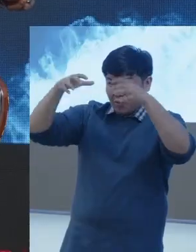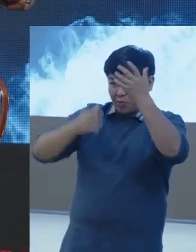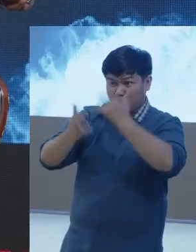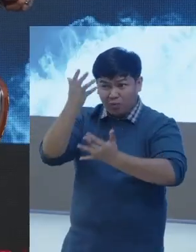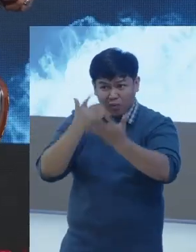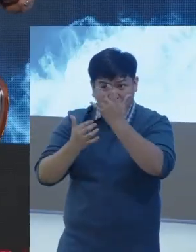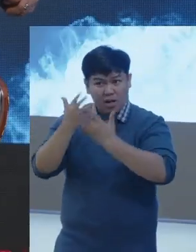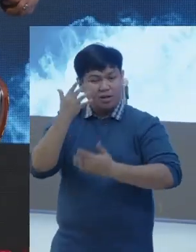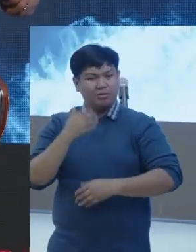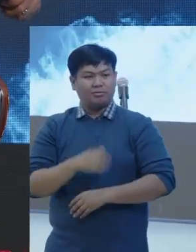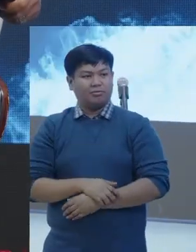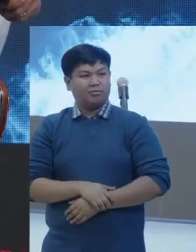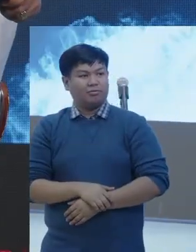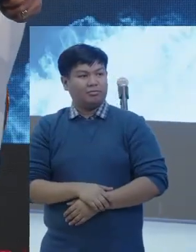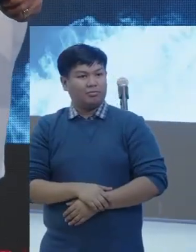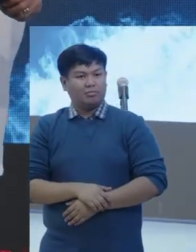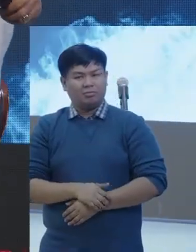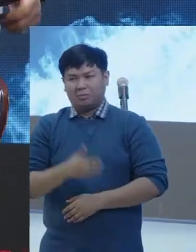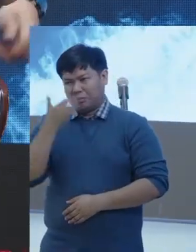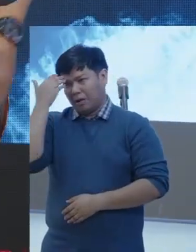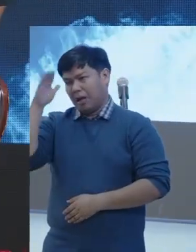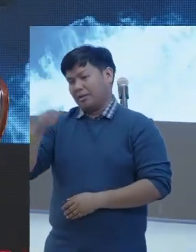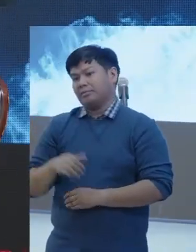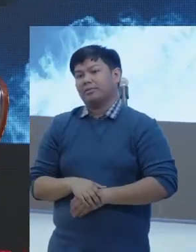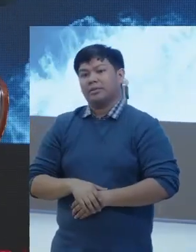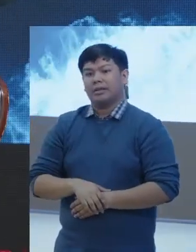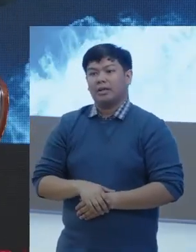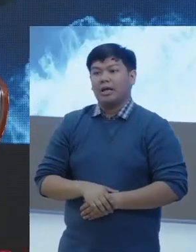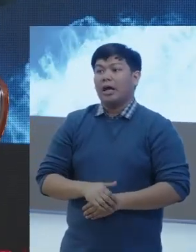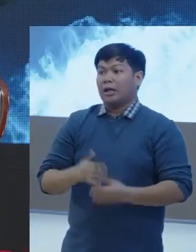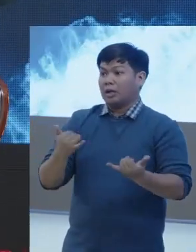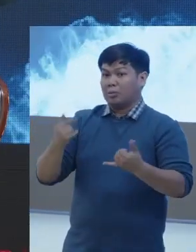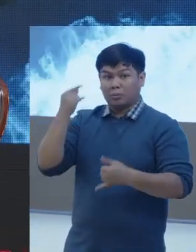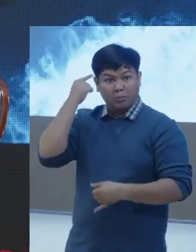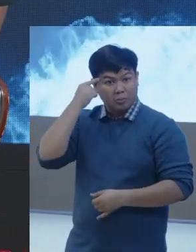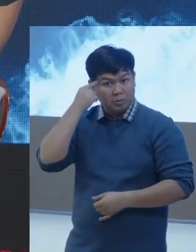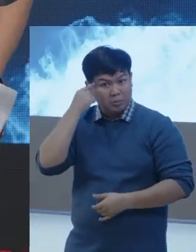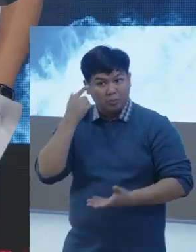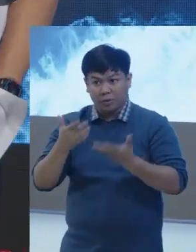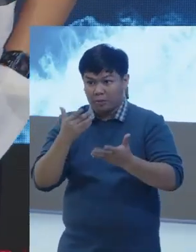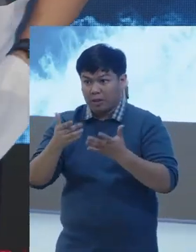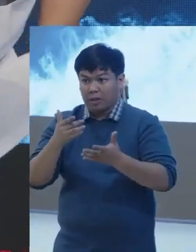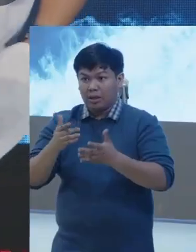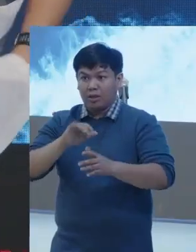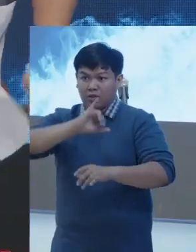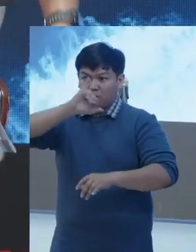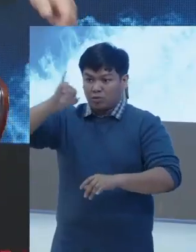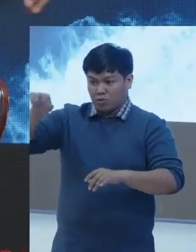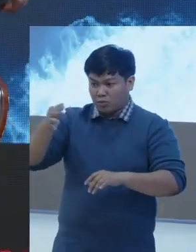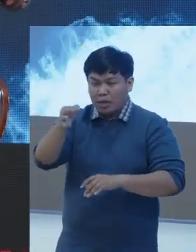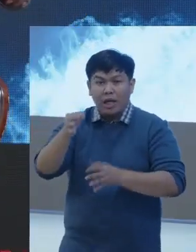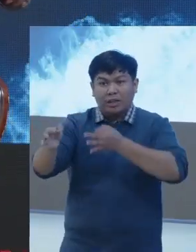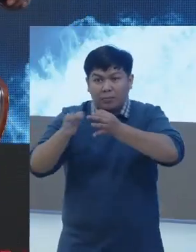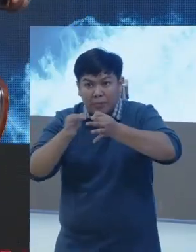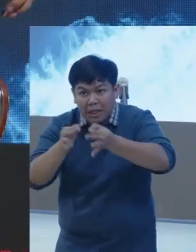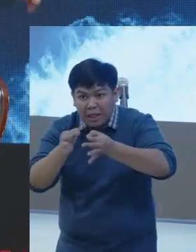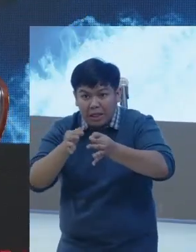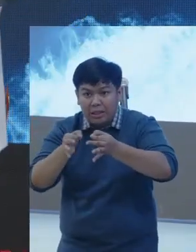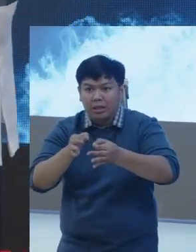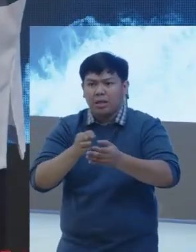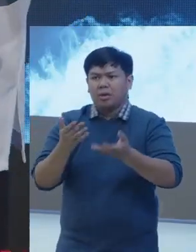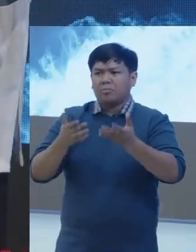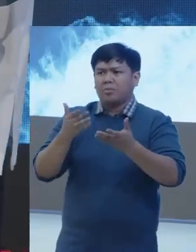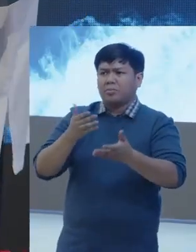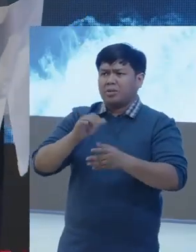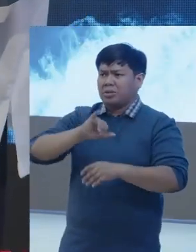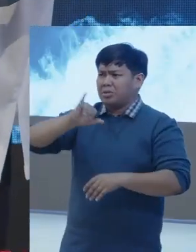Kala po siguro ng iba sa inyo, siguro napakahaba nung sinabi ni Jonah. Pinaliwanag niya kung paano nagpakita ang Diyos sa bayang